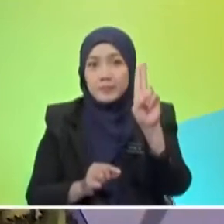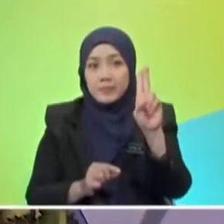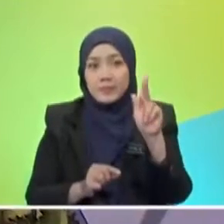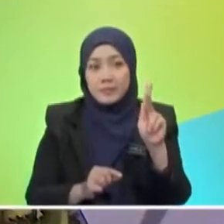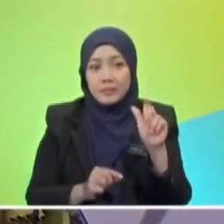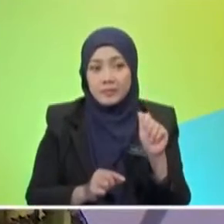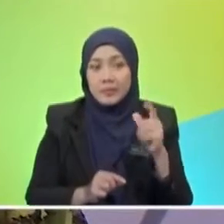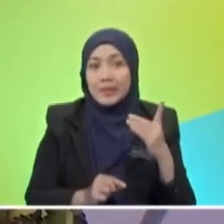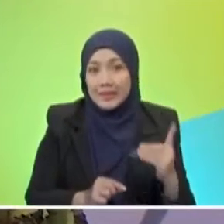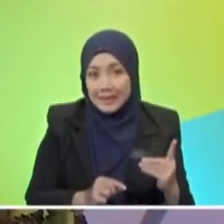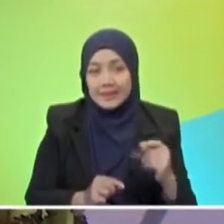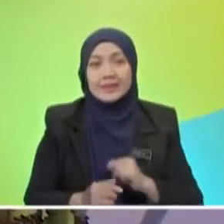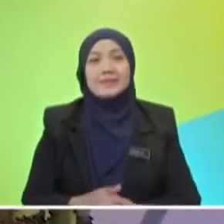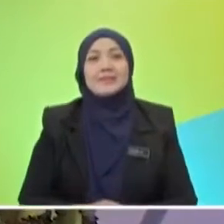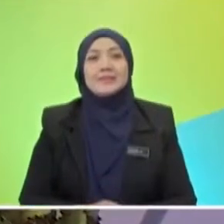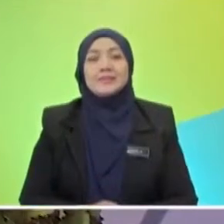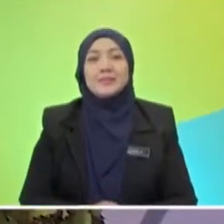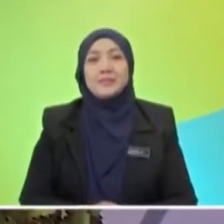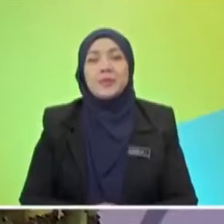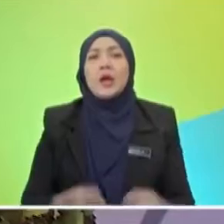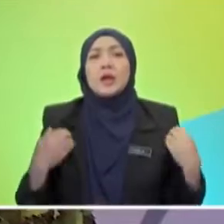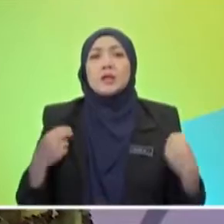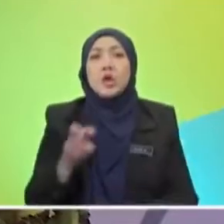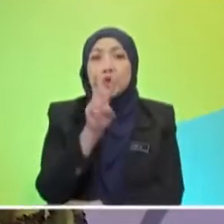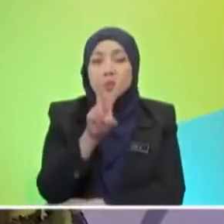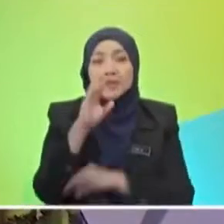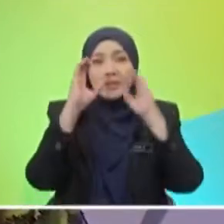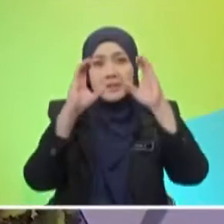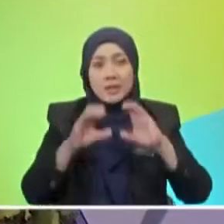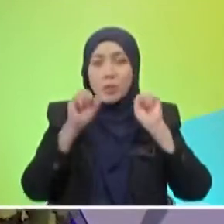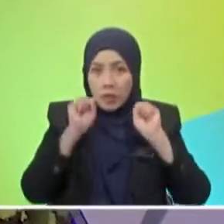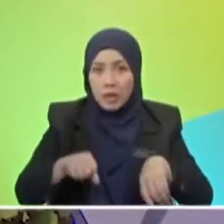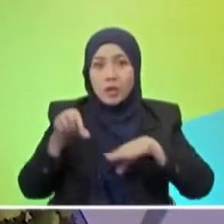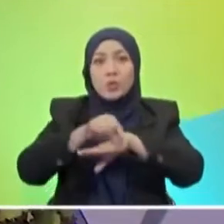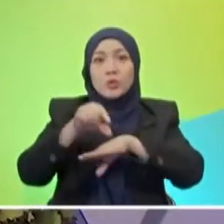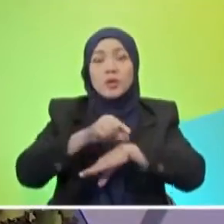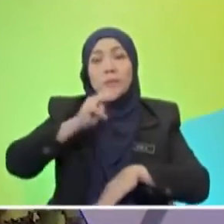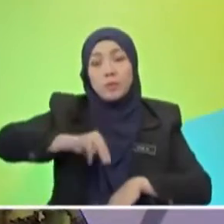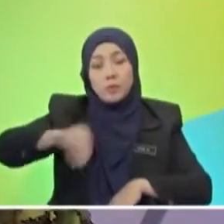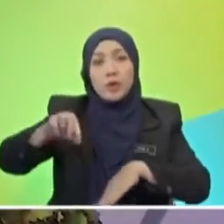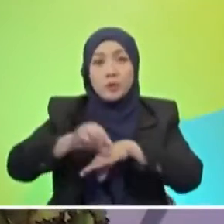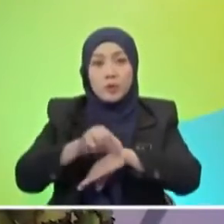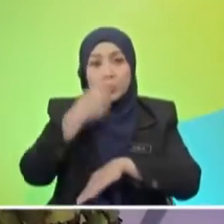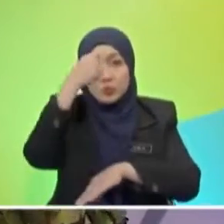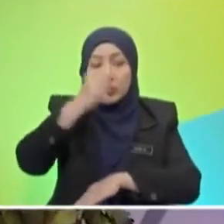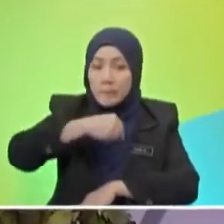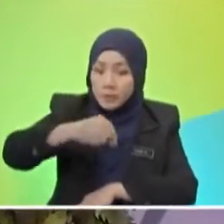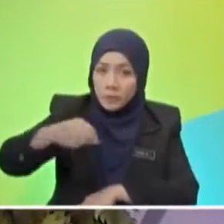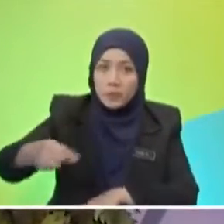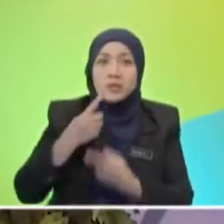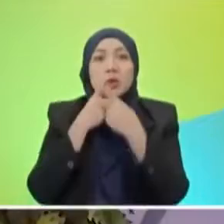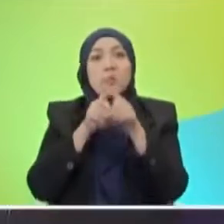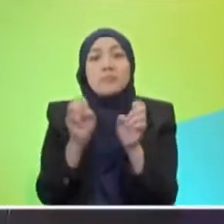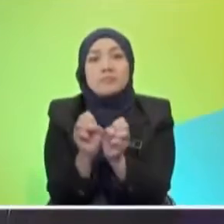dengan baiknya nanti. Ha, jadi dua kaedah boleh digunakan oleh murid-murid untuk menulis jawapan